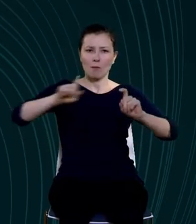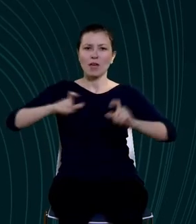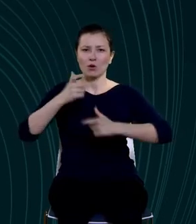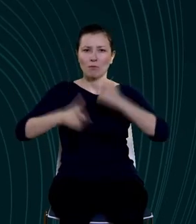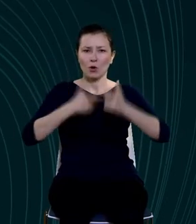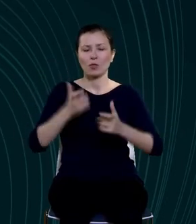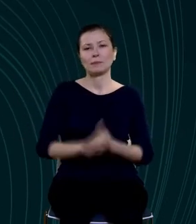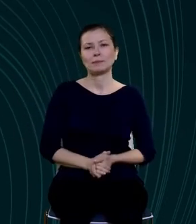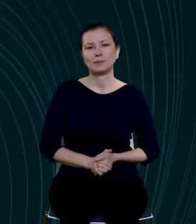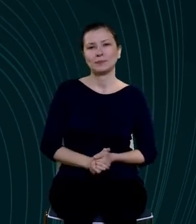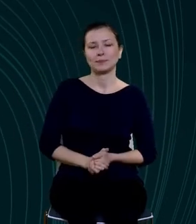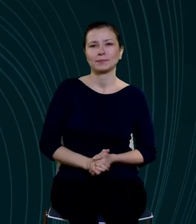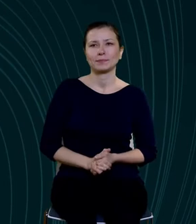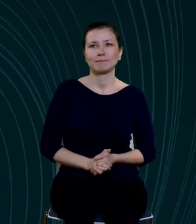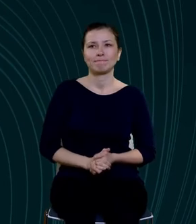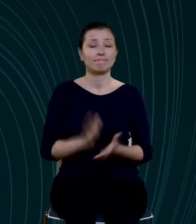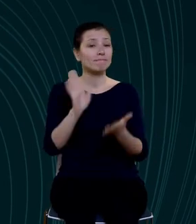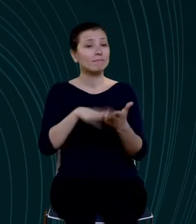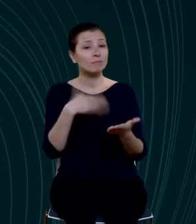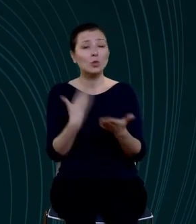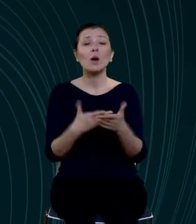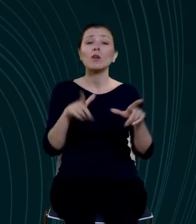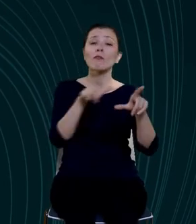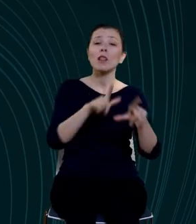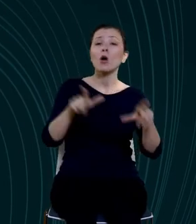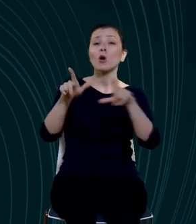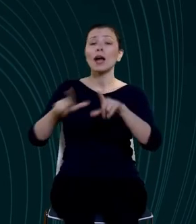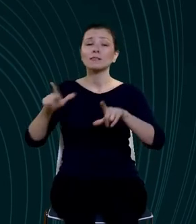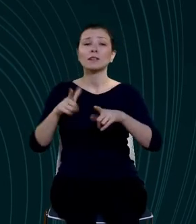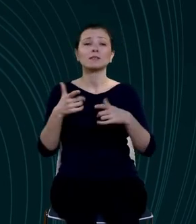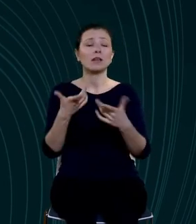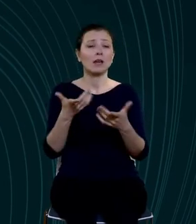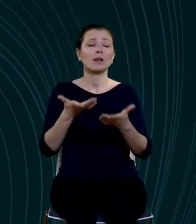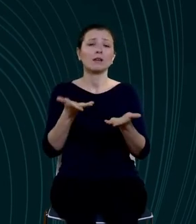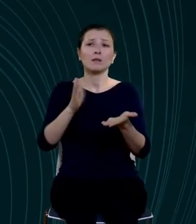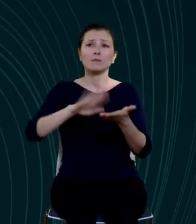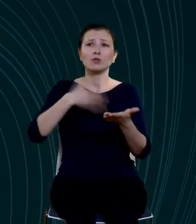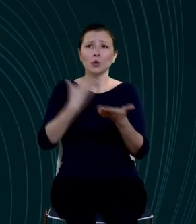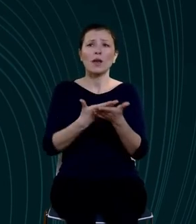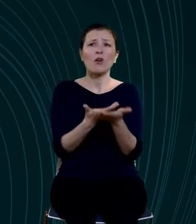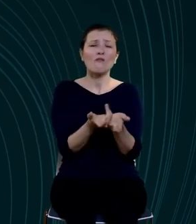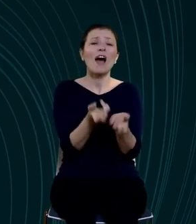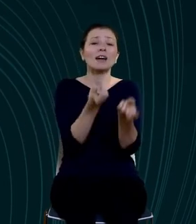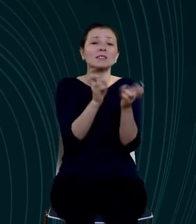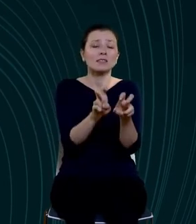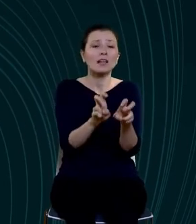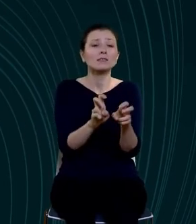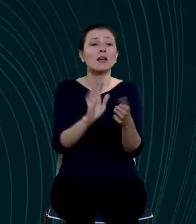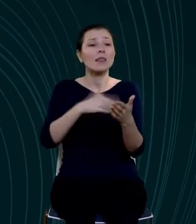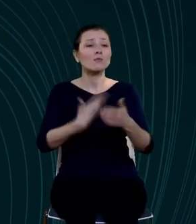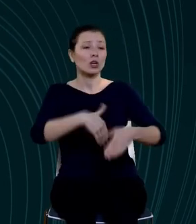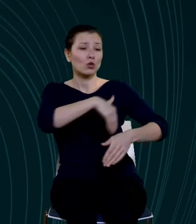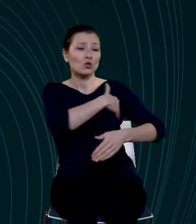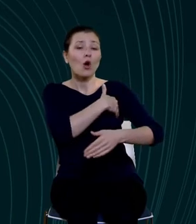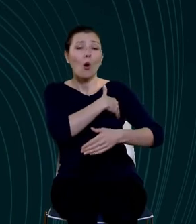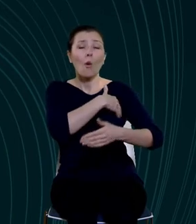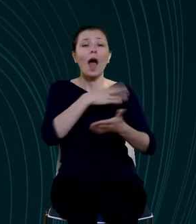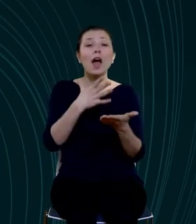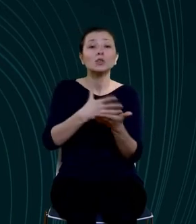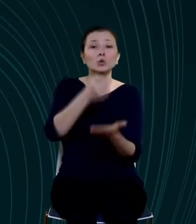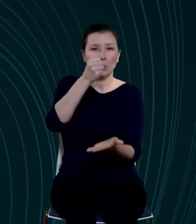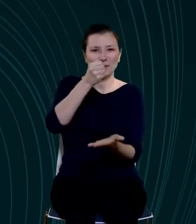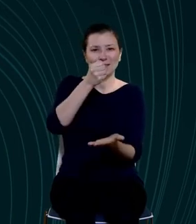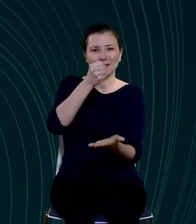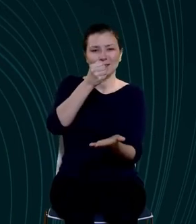dobę. Przykładowe lokalizacje, przykładowe instalacje, szkoła w Słupsku.